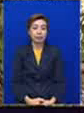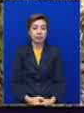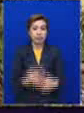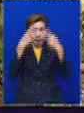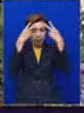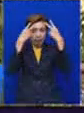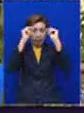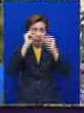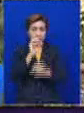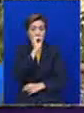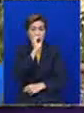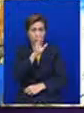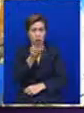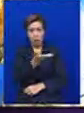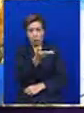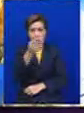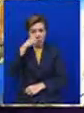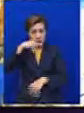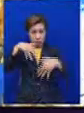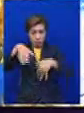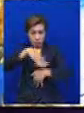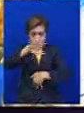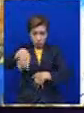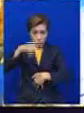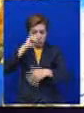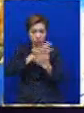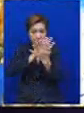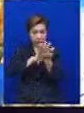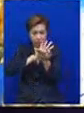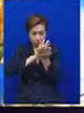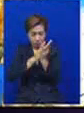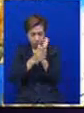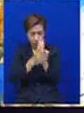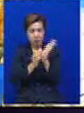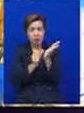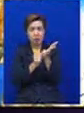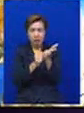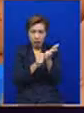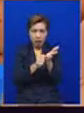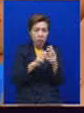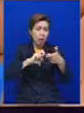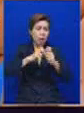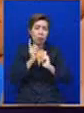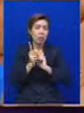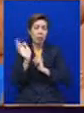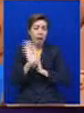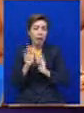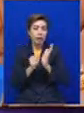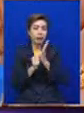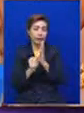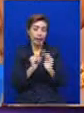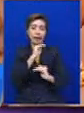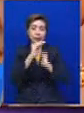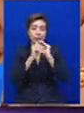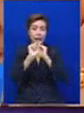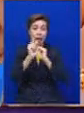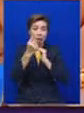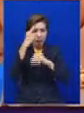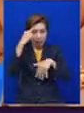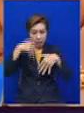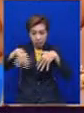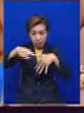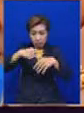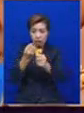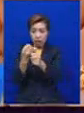กรัฐมนตรีนะคะยังขอให้คนไทยร่วมกันเปลี่ยนแปลงประเทศให้หลุดพ้นจากปัญหาเดิมและเดินหน้าต่อไปรัฐบาลพร้อมรับฟังความคิดเห็นผ่าน